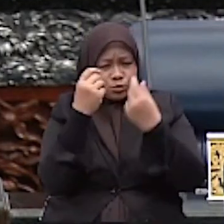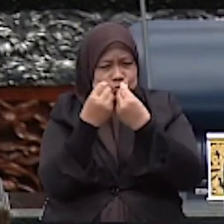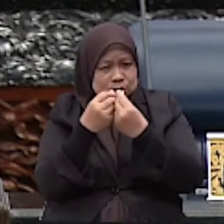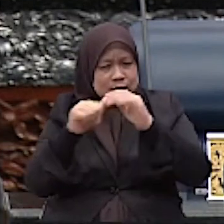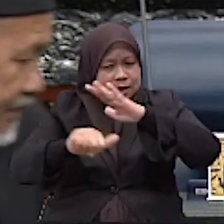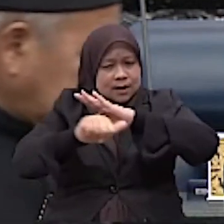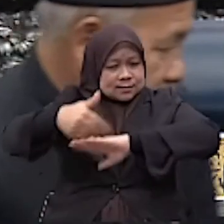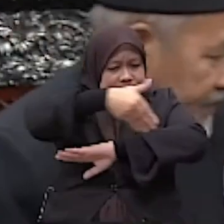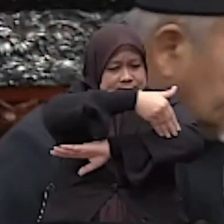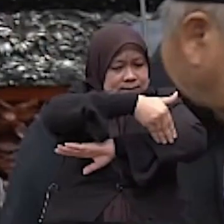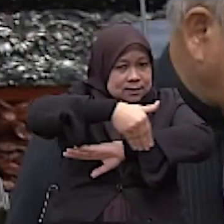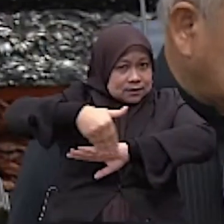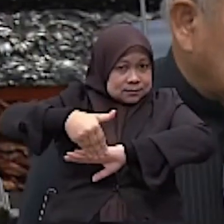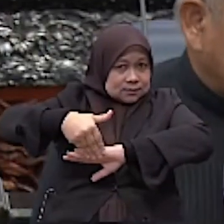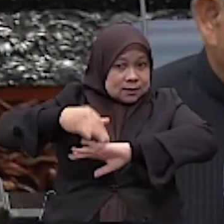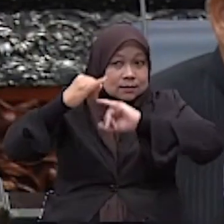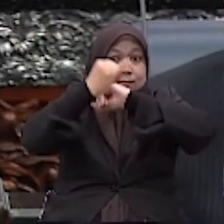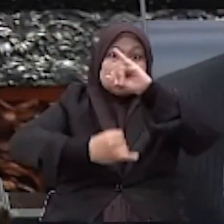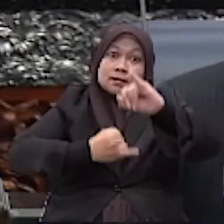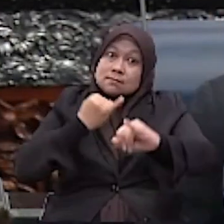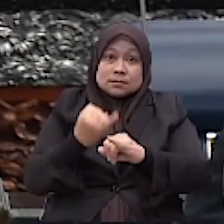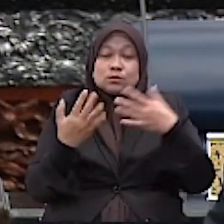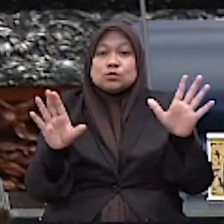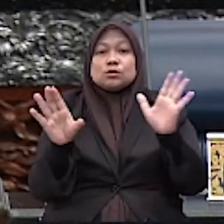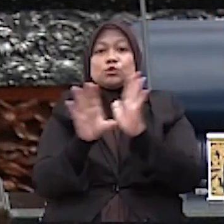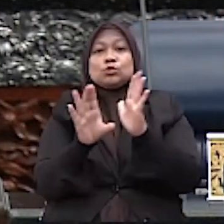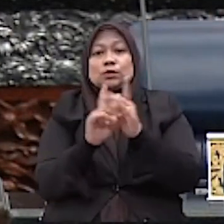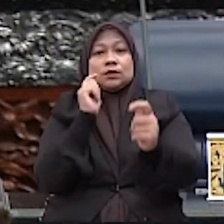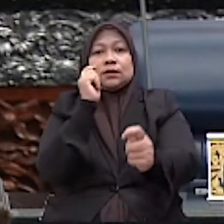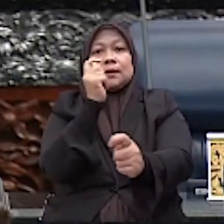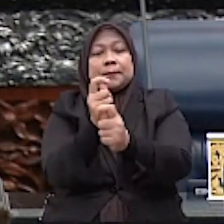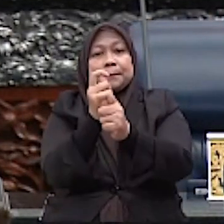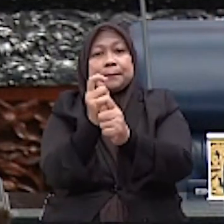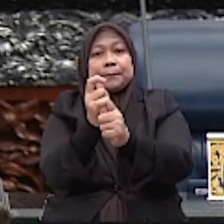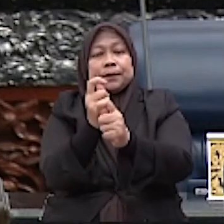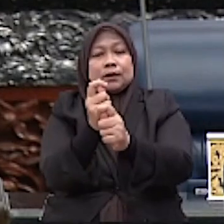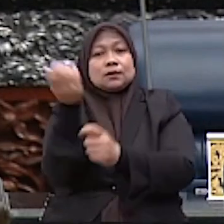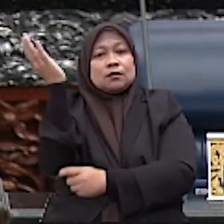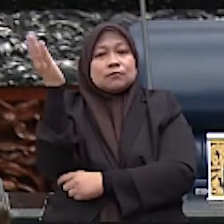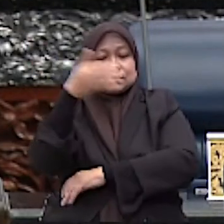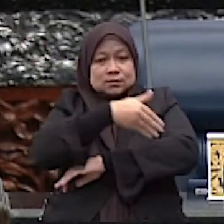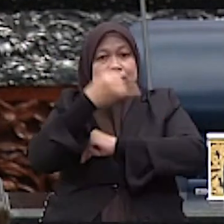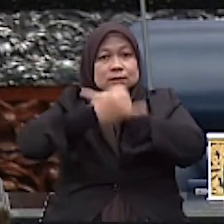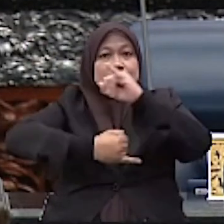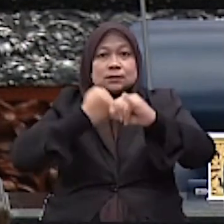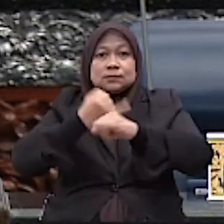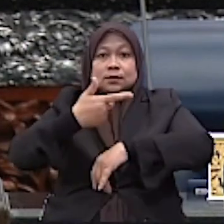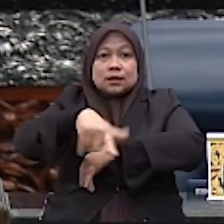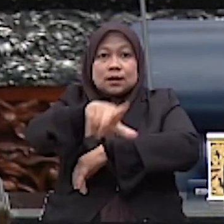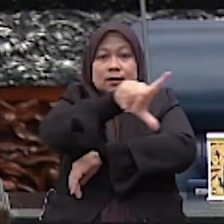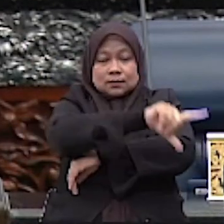asas garisan sempadan antara bangsa seperti yang ditetapkan oleh convention antara bangsa Indonesia